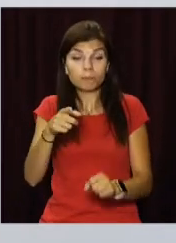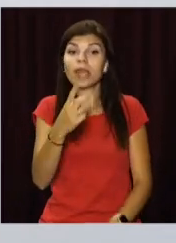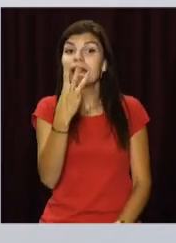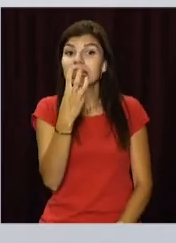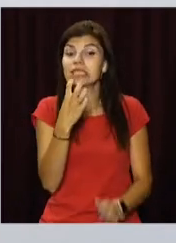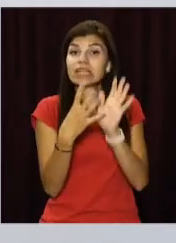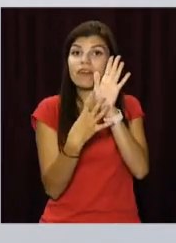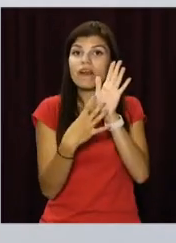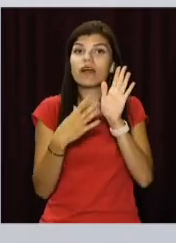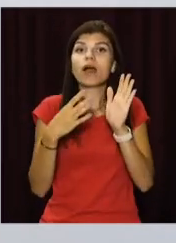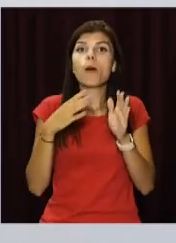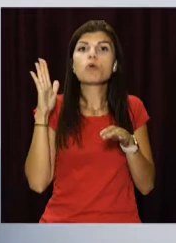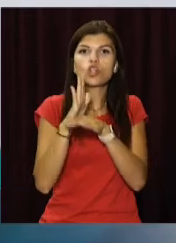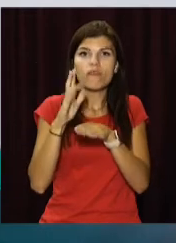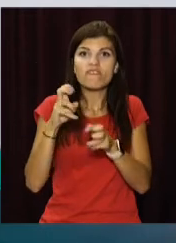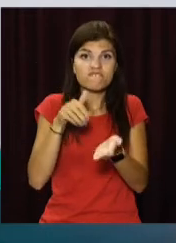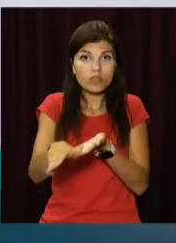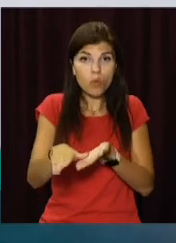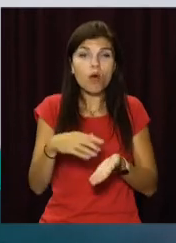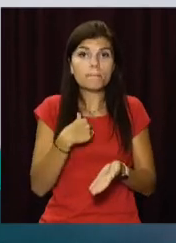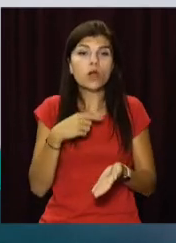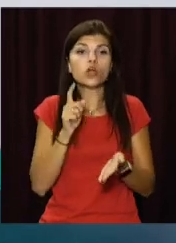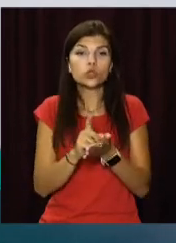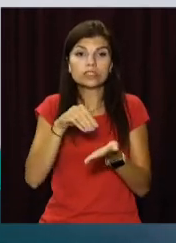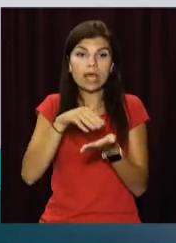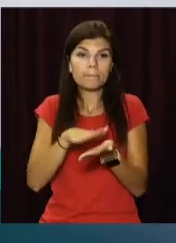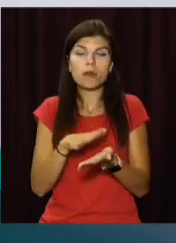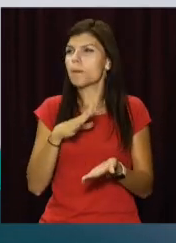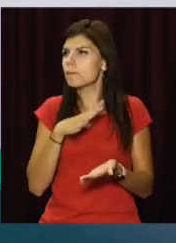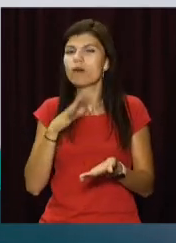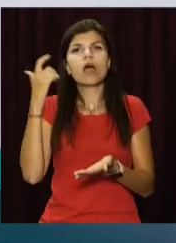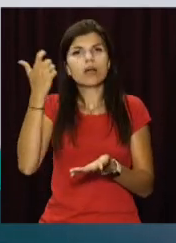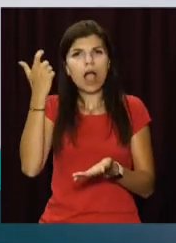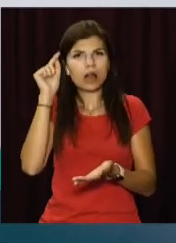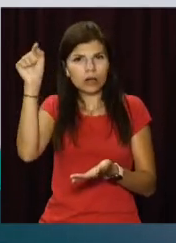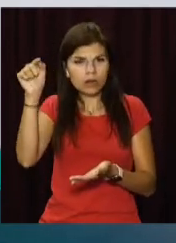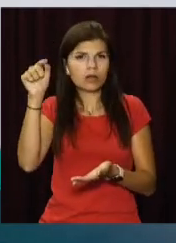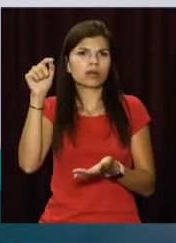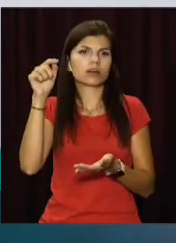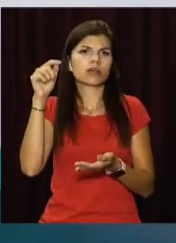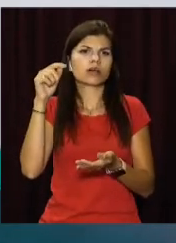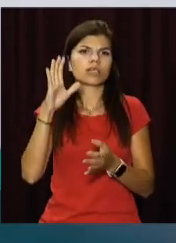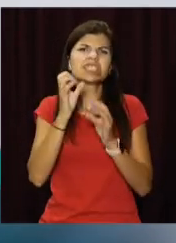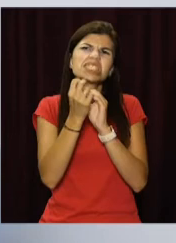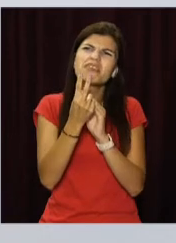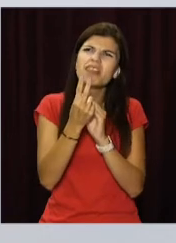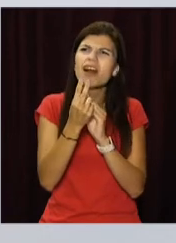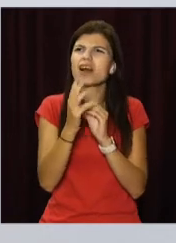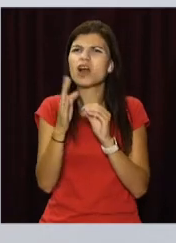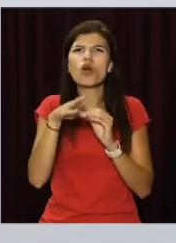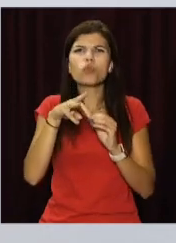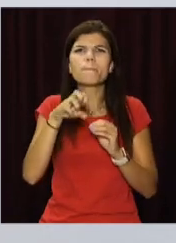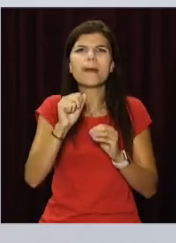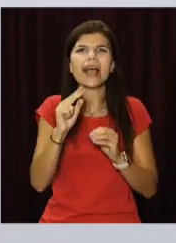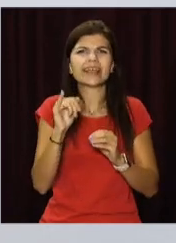постанову відмовили. Наразі от ми записані були в Харків на томаті з 12-го там